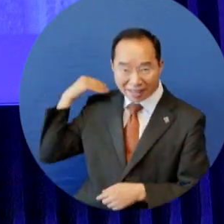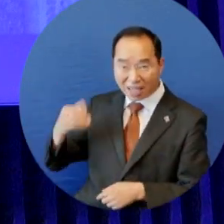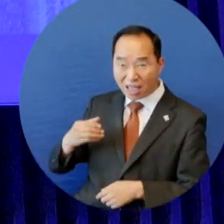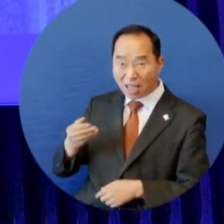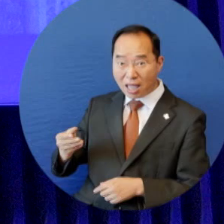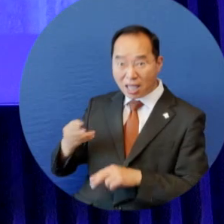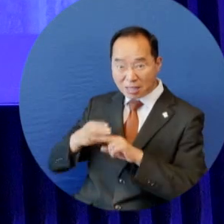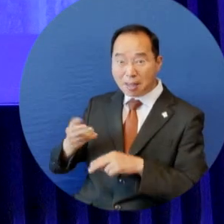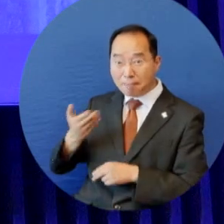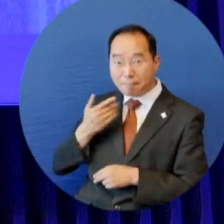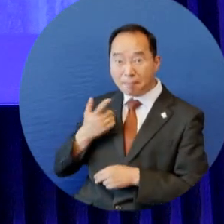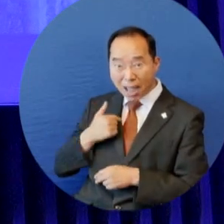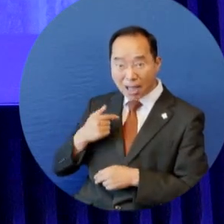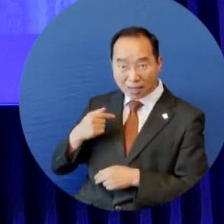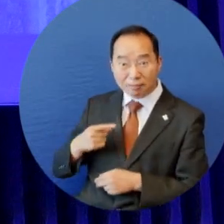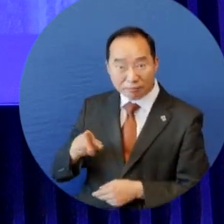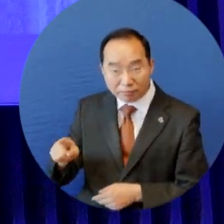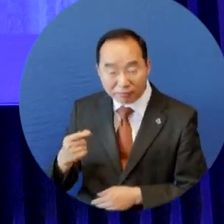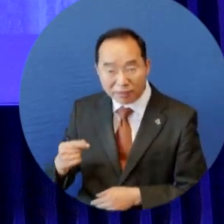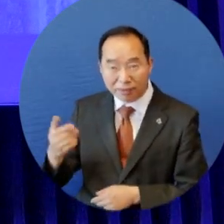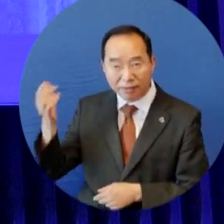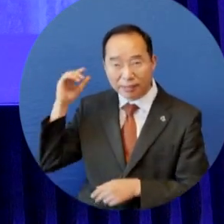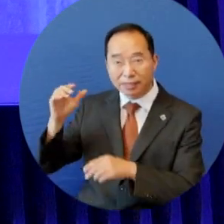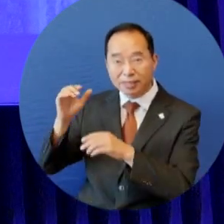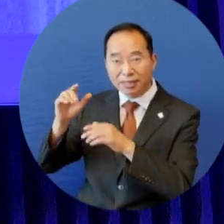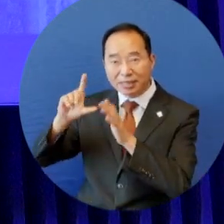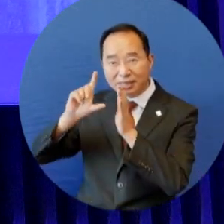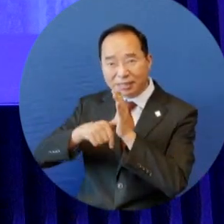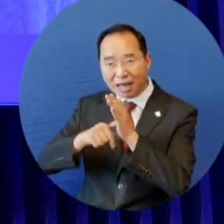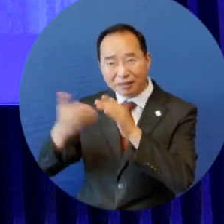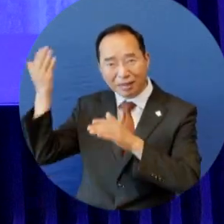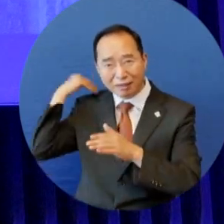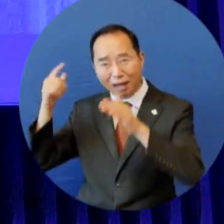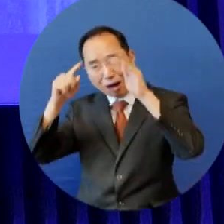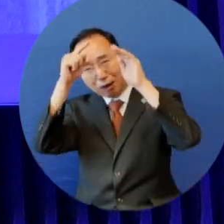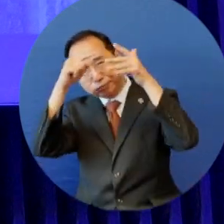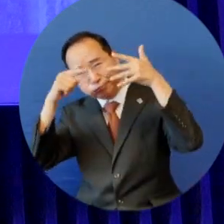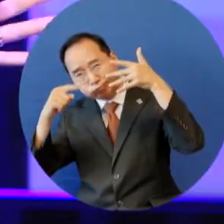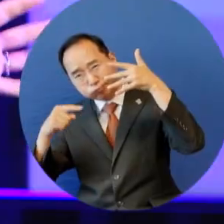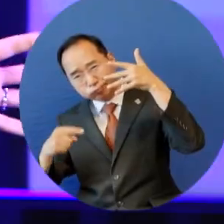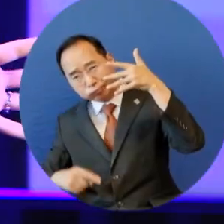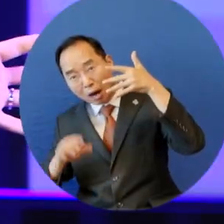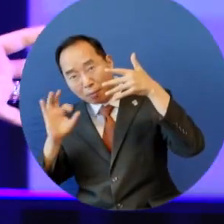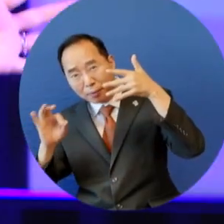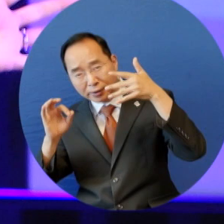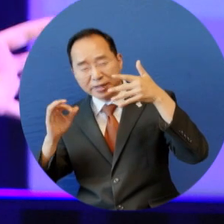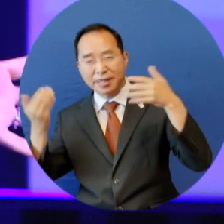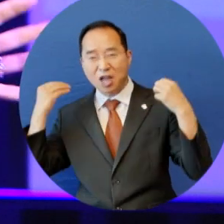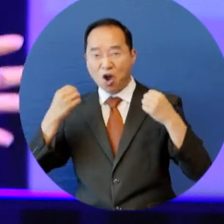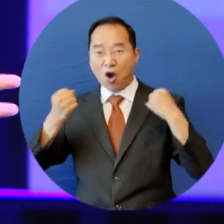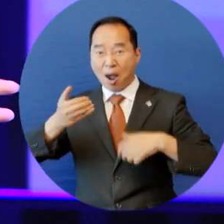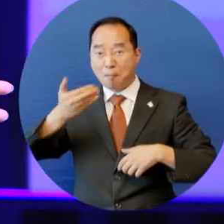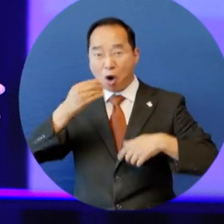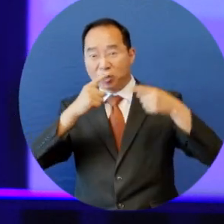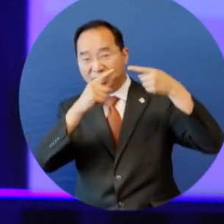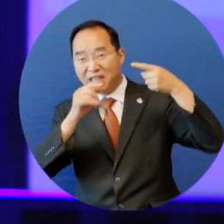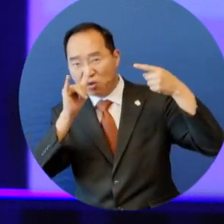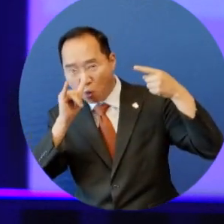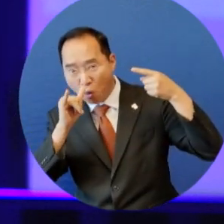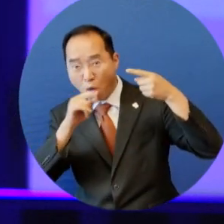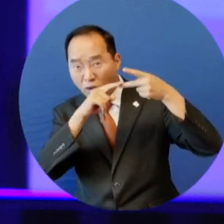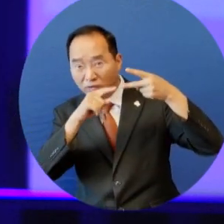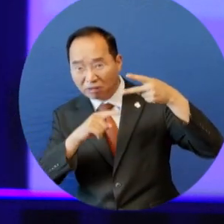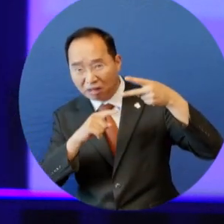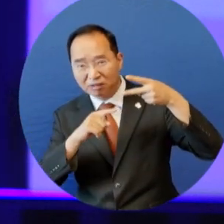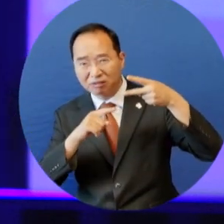살아오시면서 드셨던 음식들을 시간 추이별대로 이렇게 나열을 해보면 어떤 시기에는 매우 건강한 음식을